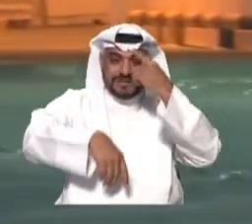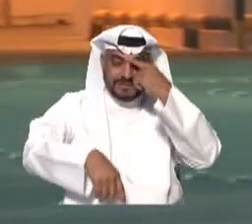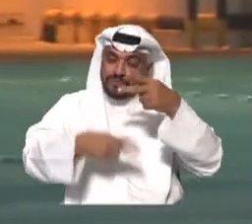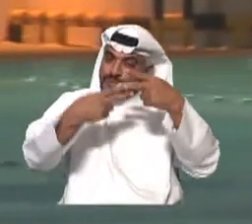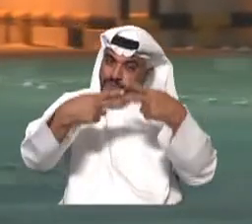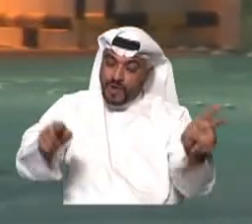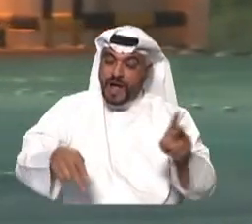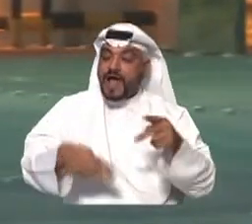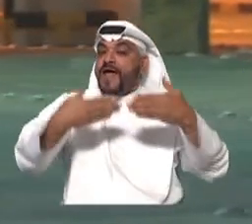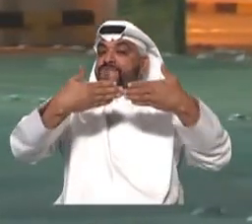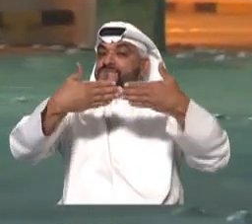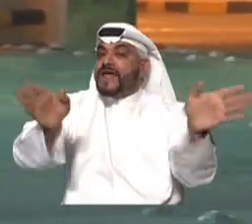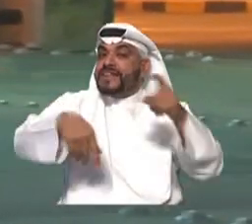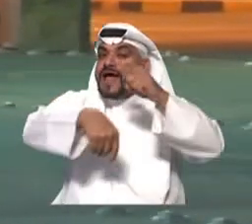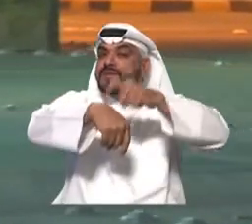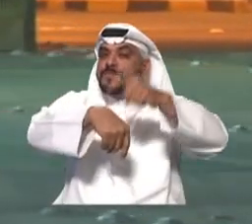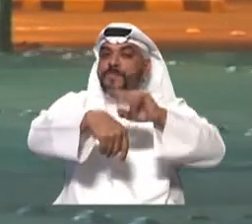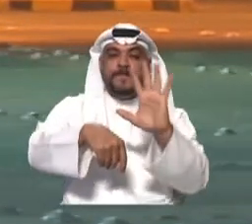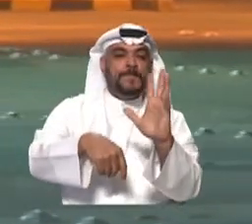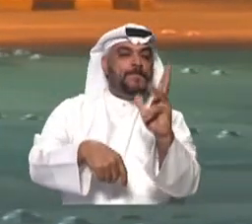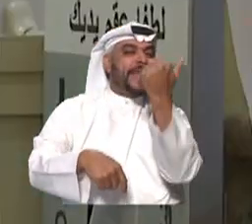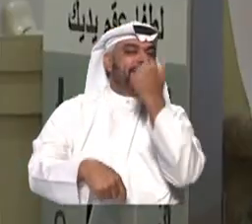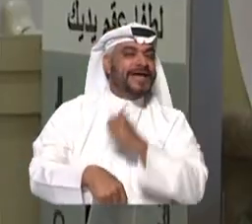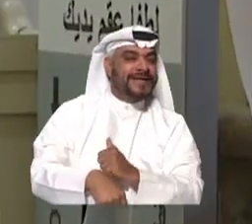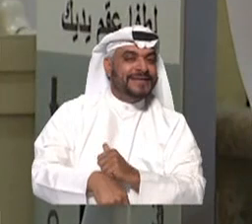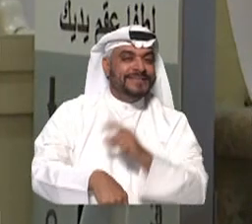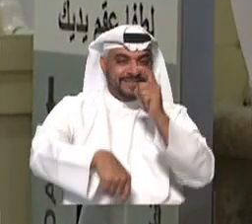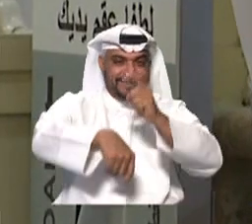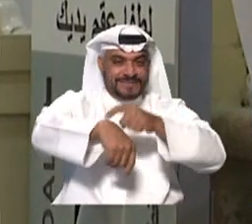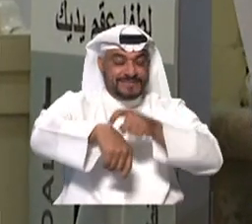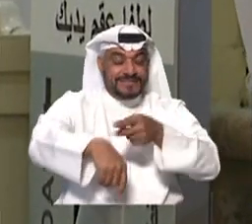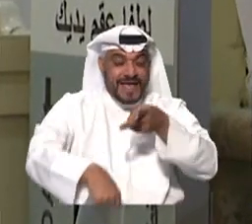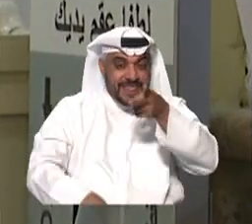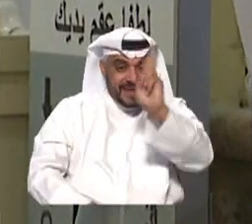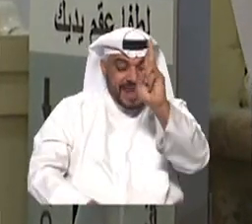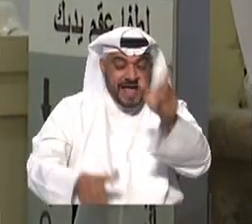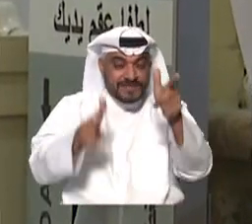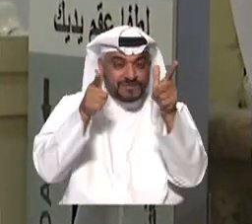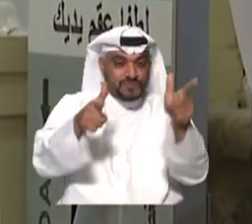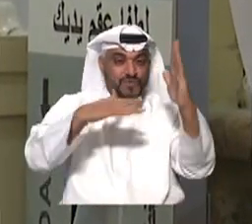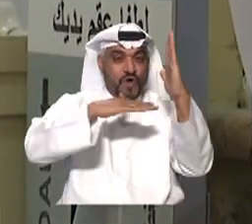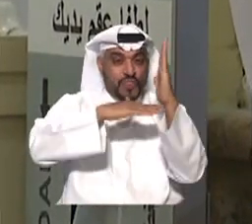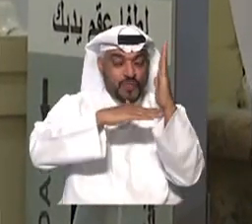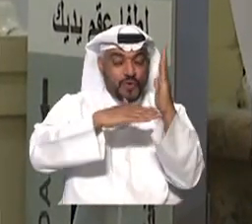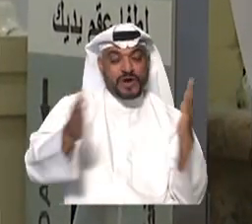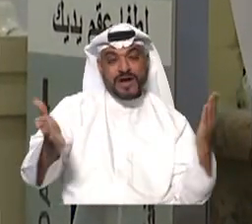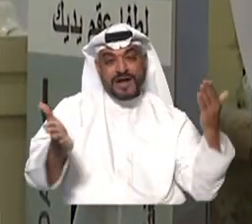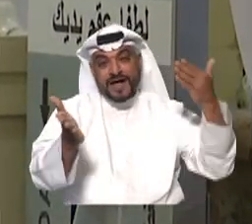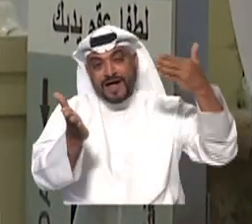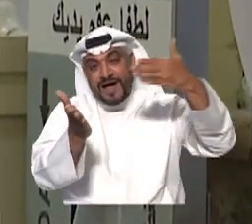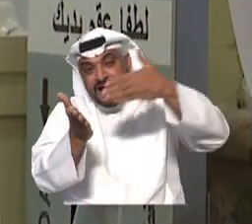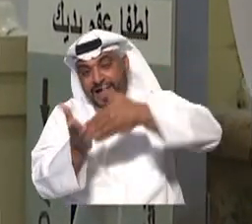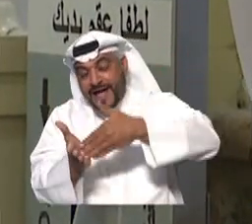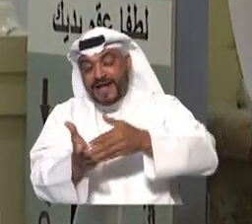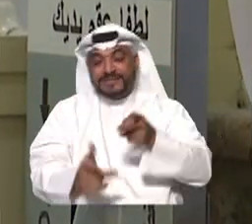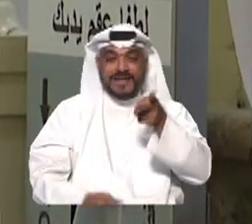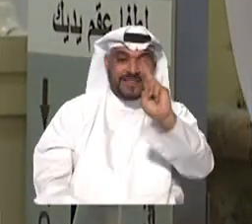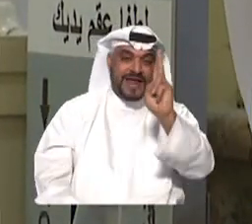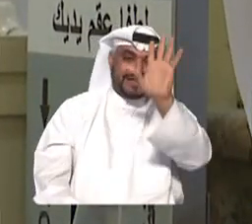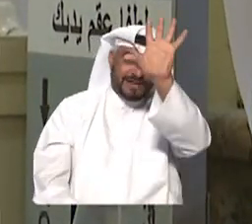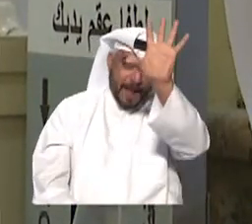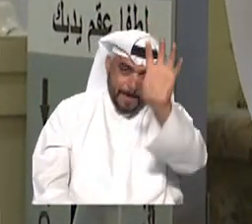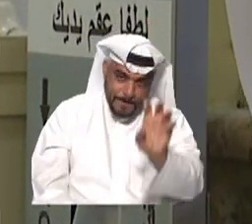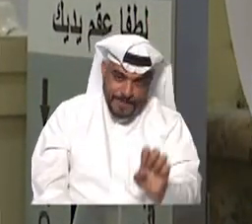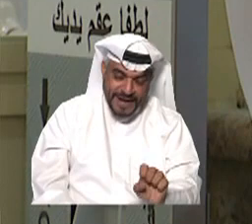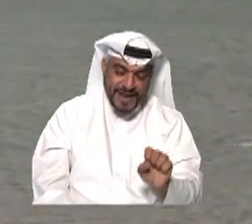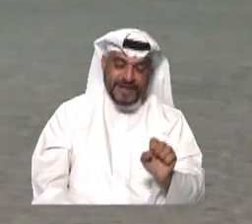فتح المنافذ البرية والبحرية من الساعة 12 ظهرا حتى الساعة